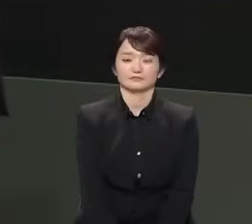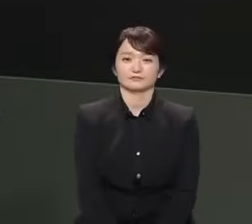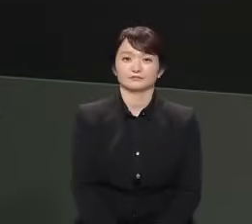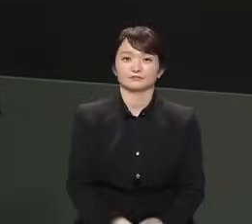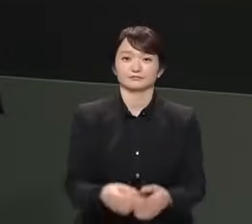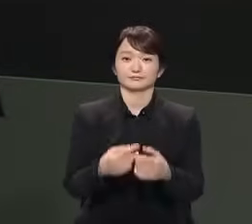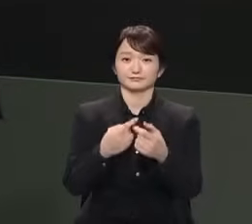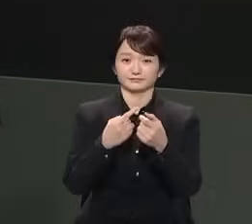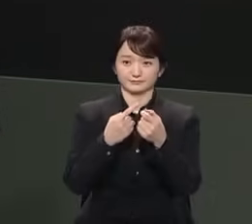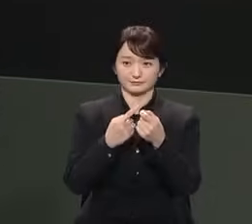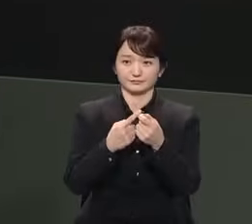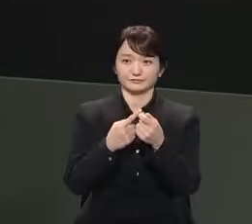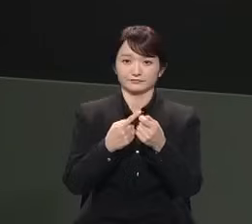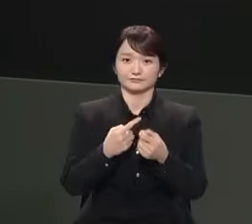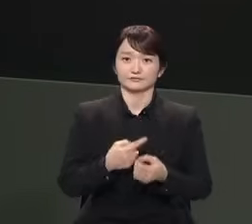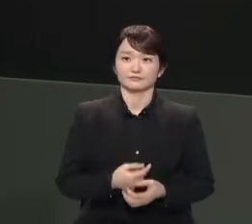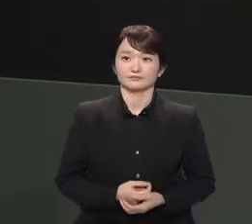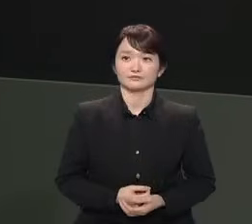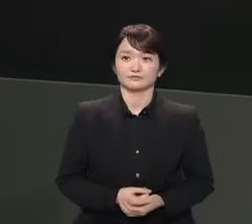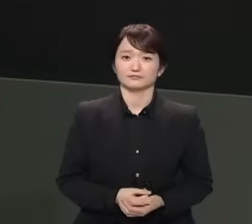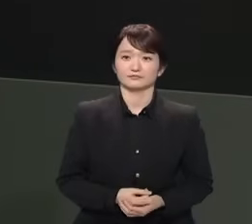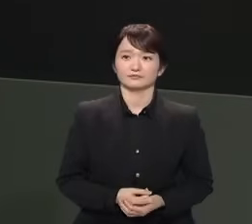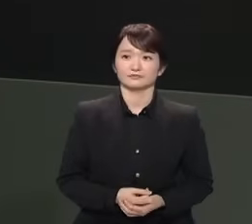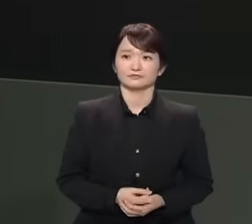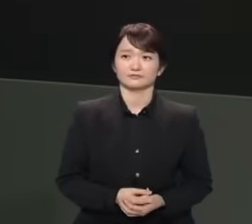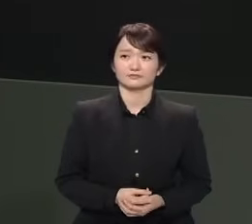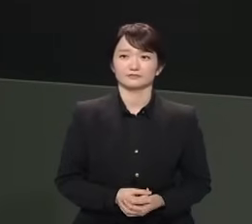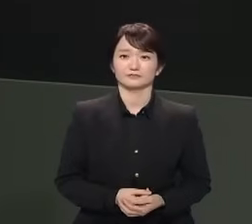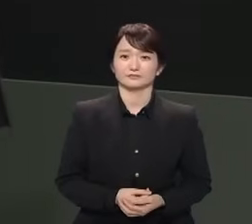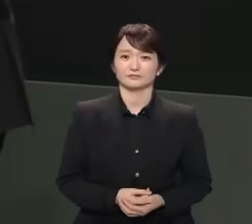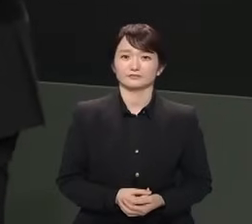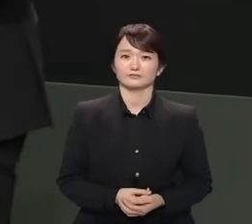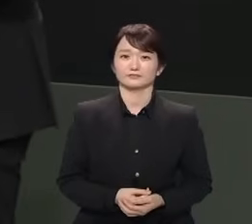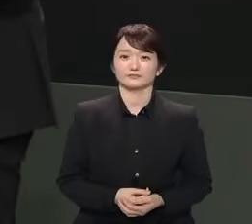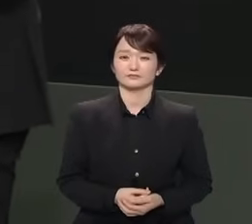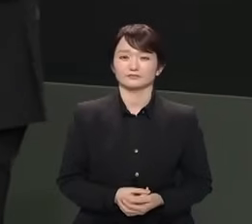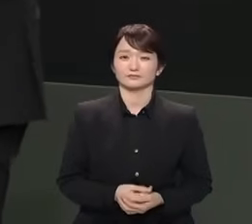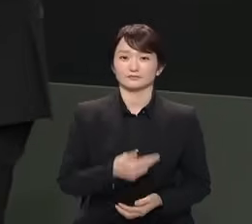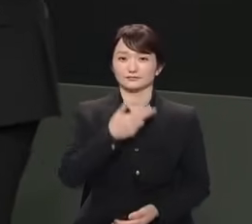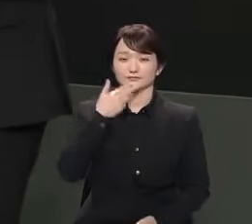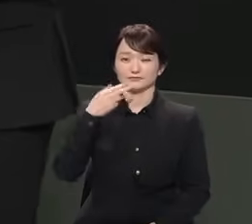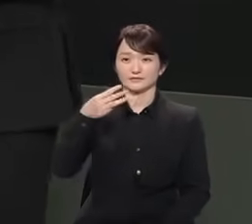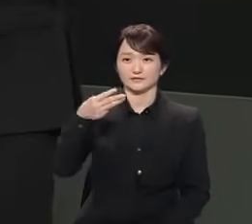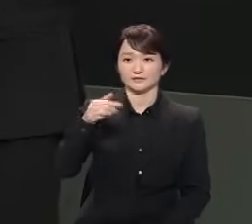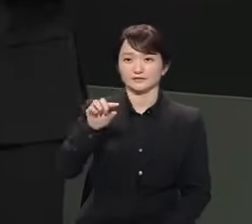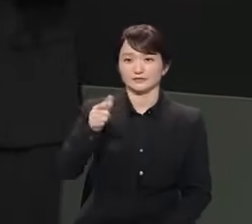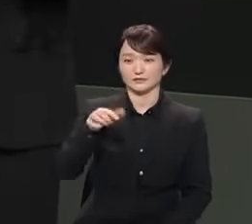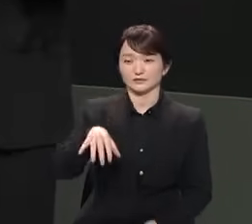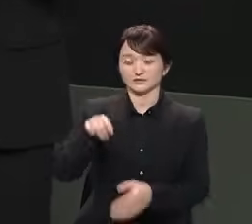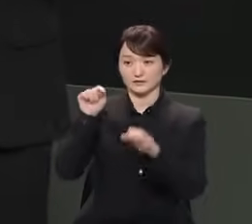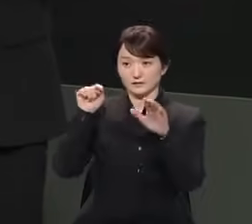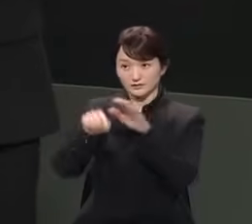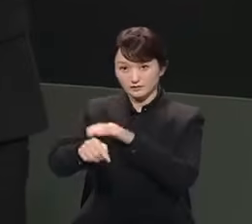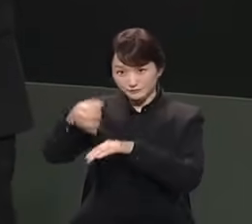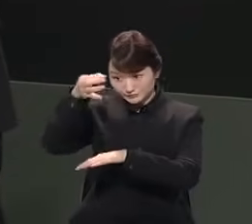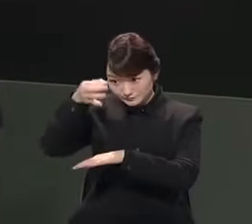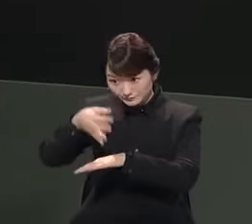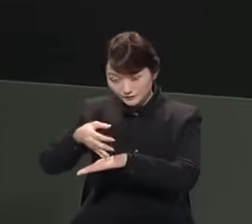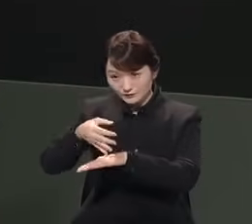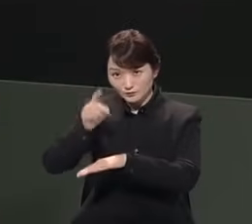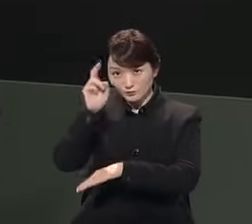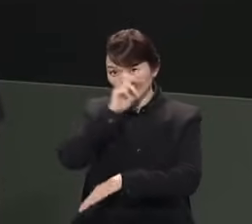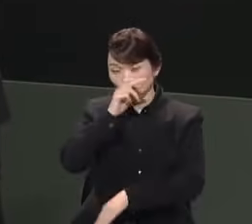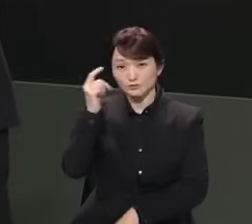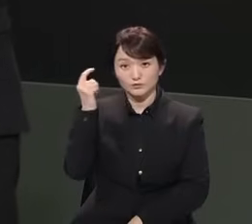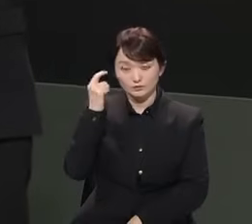첫 번째 달려보죠. 아, 오늘 첫 번째 뉴스는 당연히 이거죠. 런던 찾아가서 사과했다. 뭐 오전부터 많이 접하셨죠.